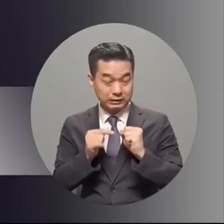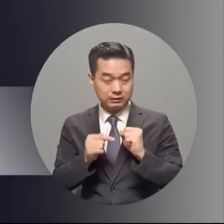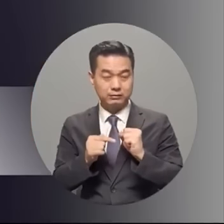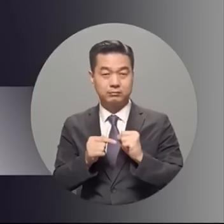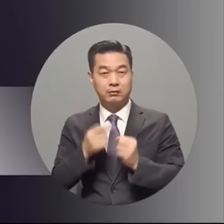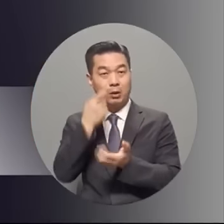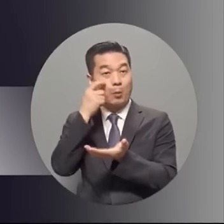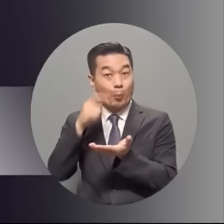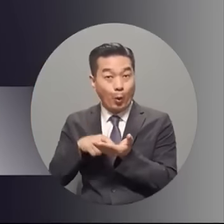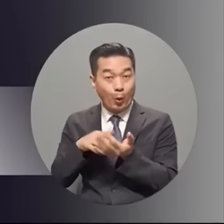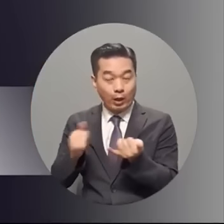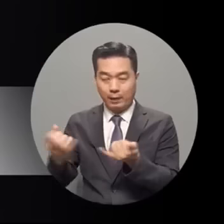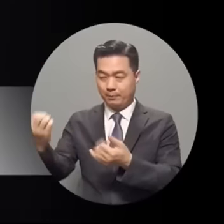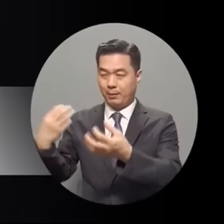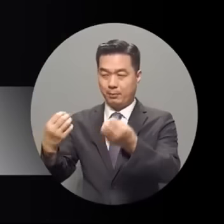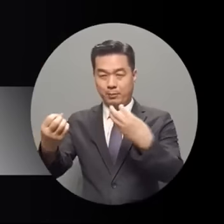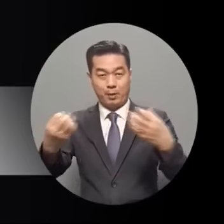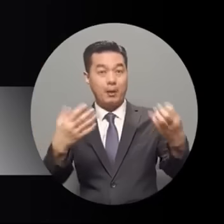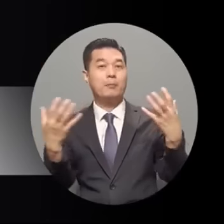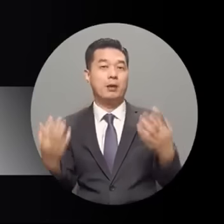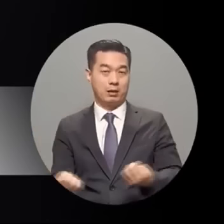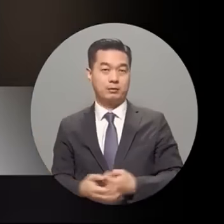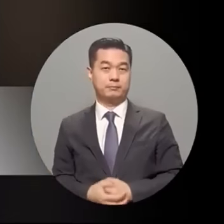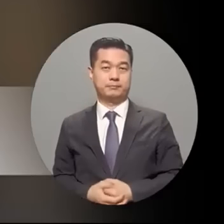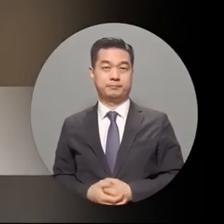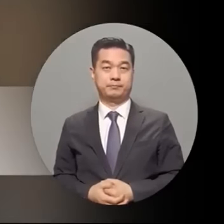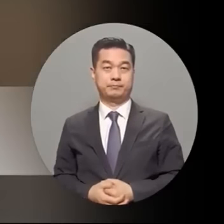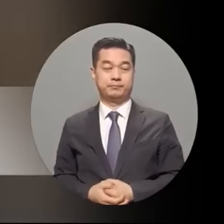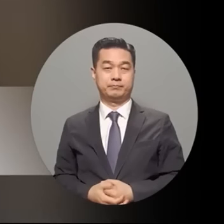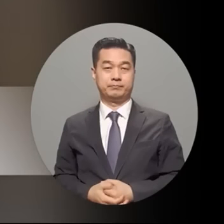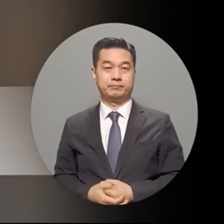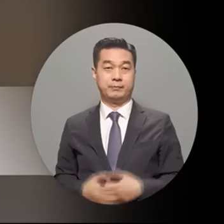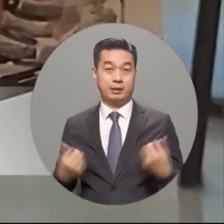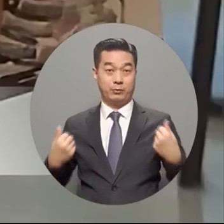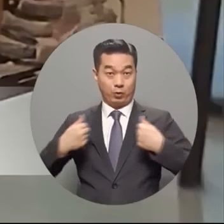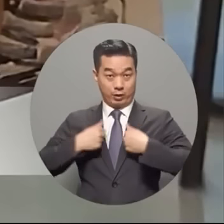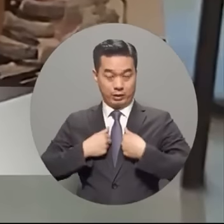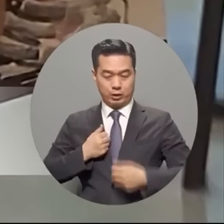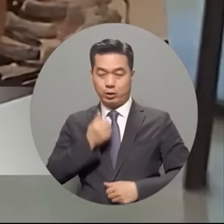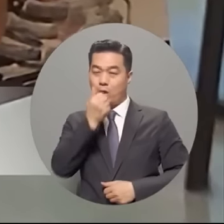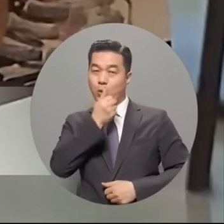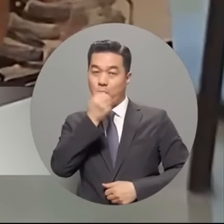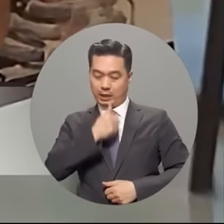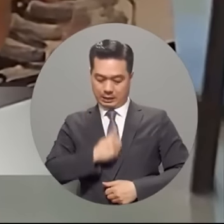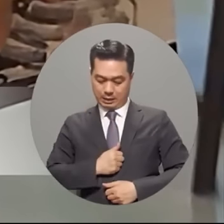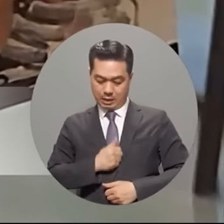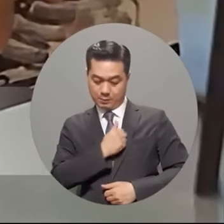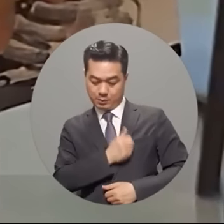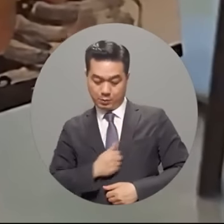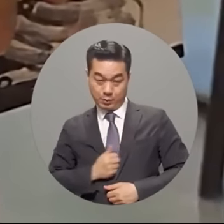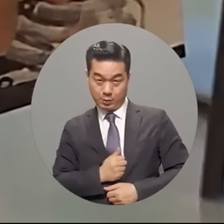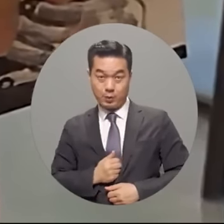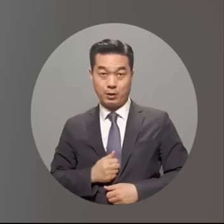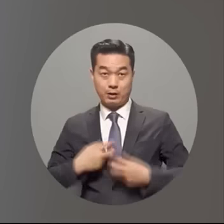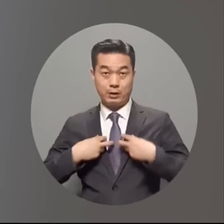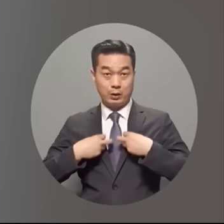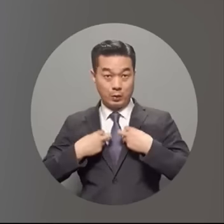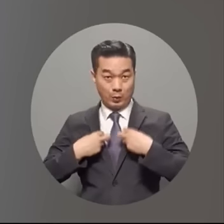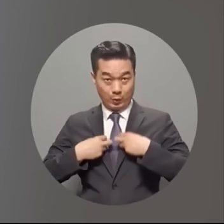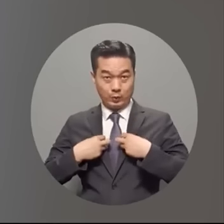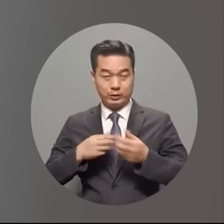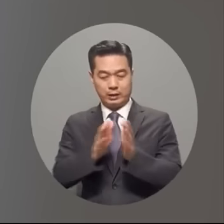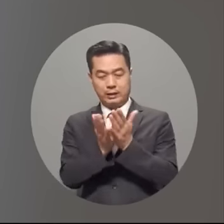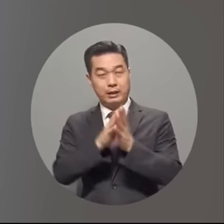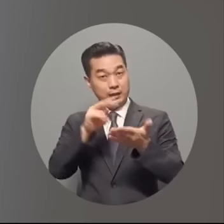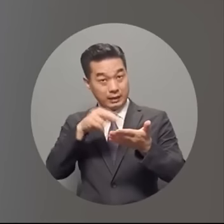목격담이 주를이었습니다 입고 있는 고양이 티셔츠에 읽은 책과 이어폰도 화제가 됐습니다